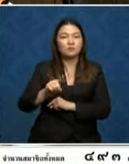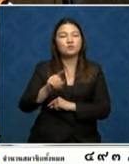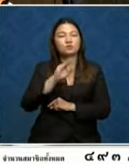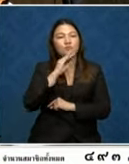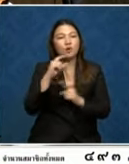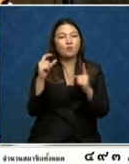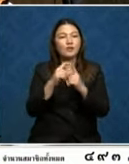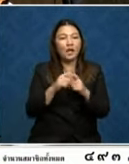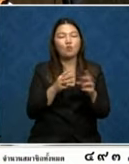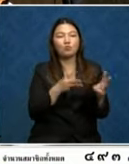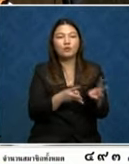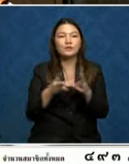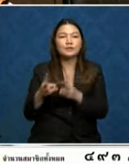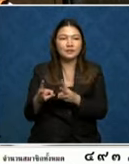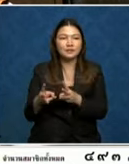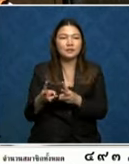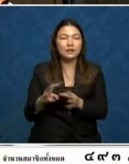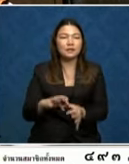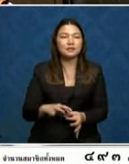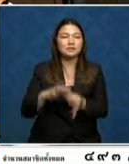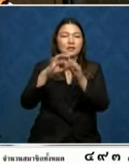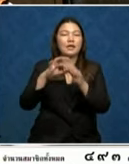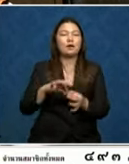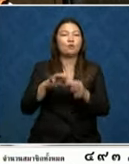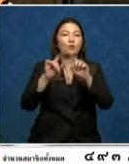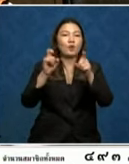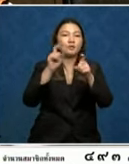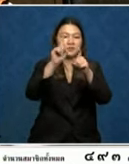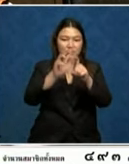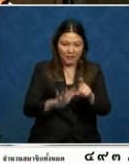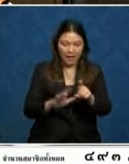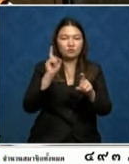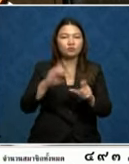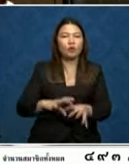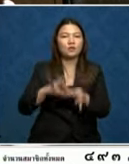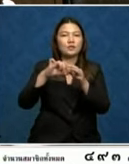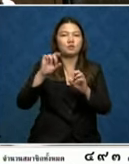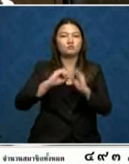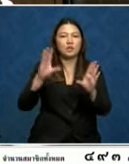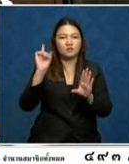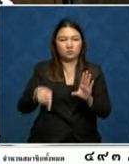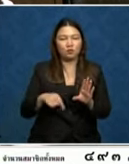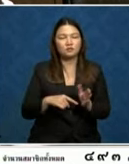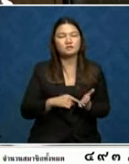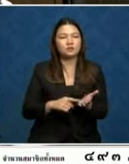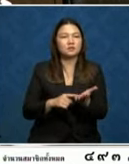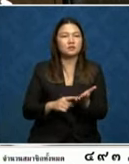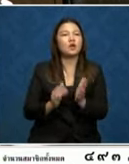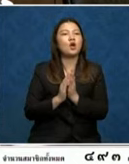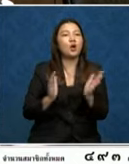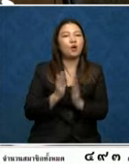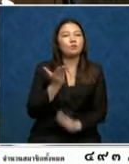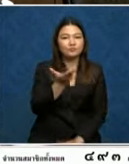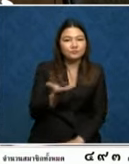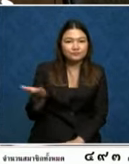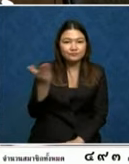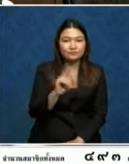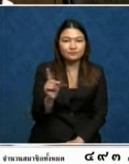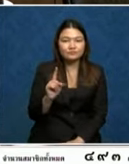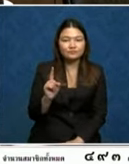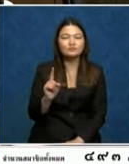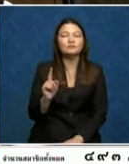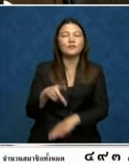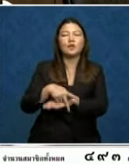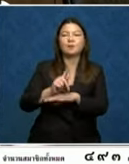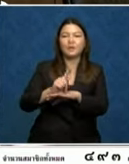มีคำวา วิธีการนำนินการตามว F1-5ประกอบกัด้วย ก็ขออย่ดเป็ข้อเสนอครัแล้ตขอประคุณ แล้วก็ชื่นชมท่านพัฒน